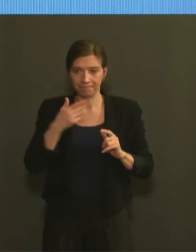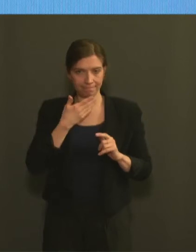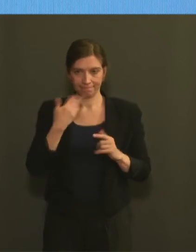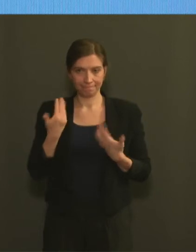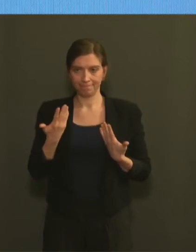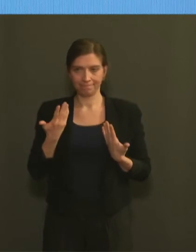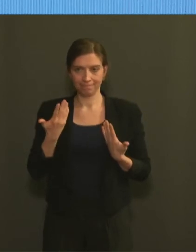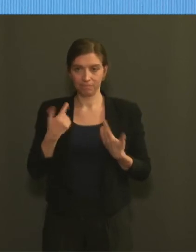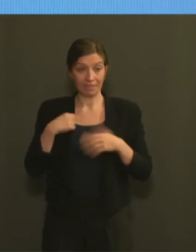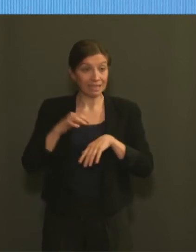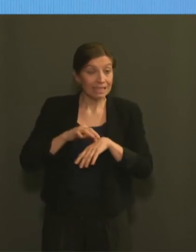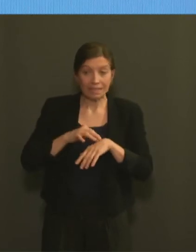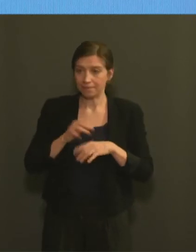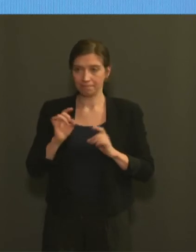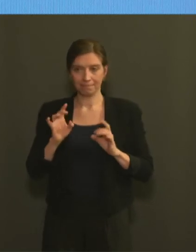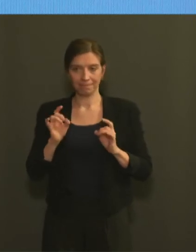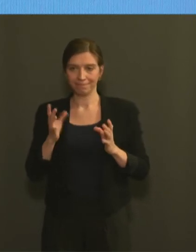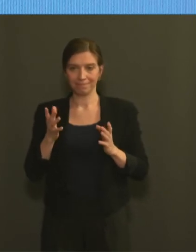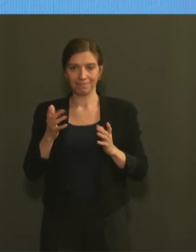verbaux